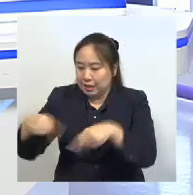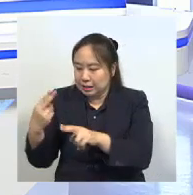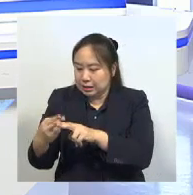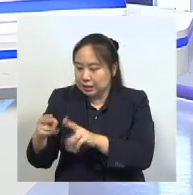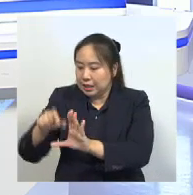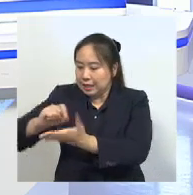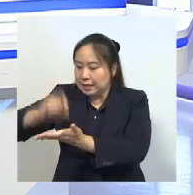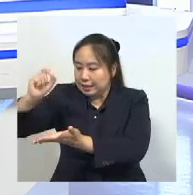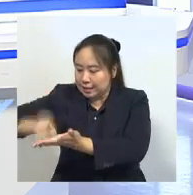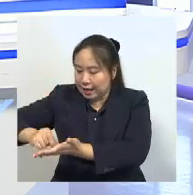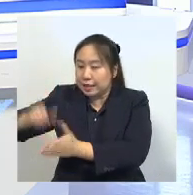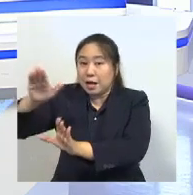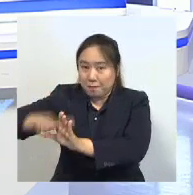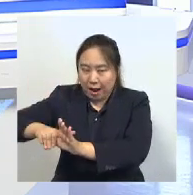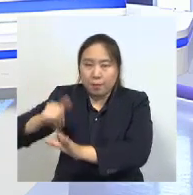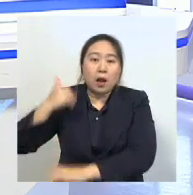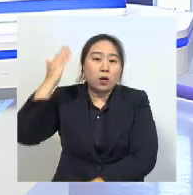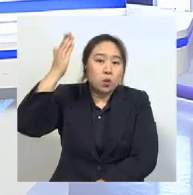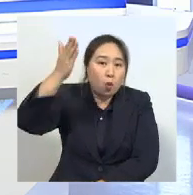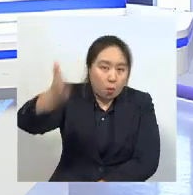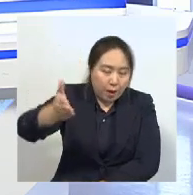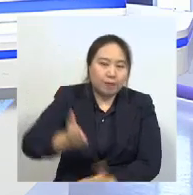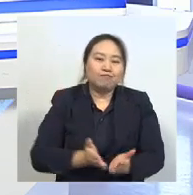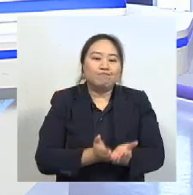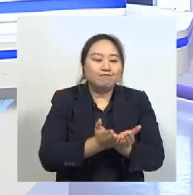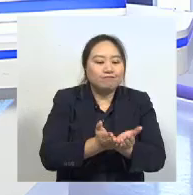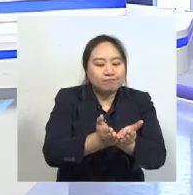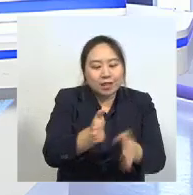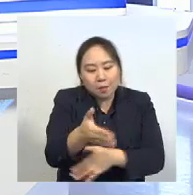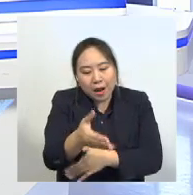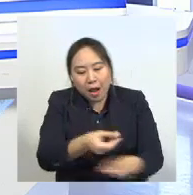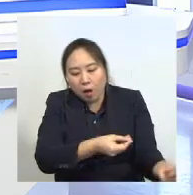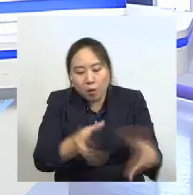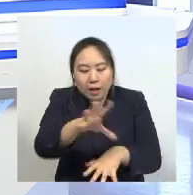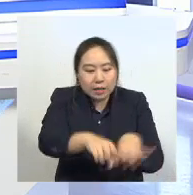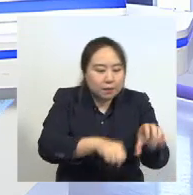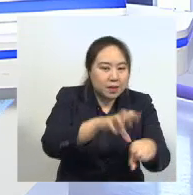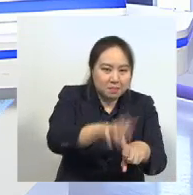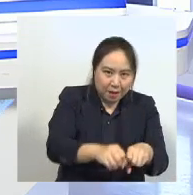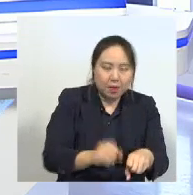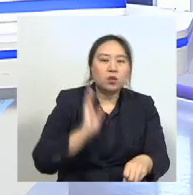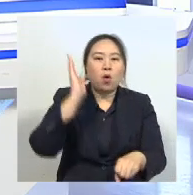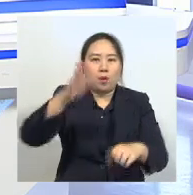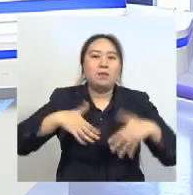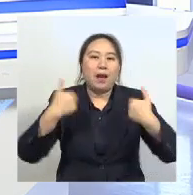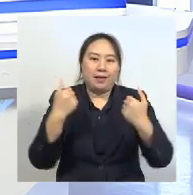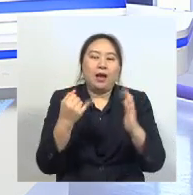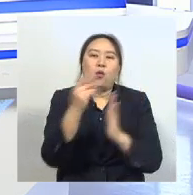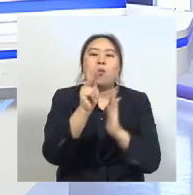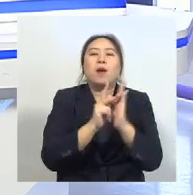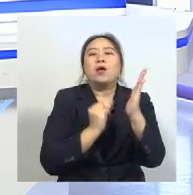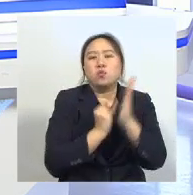จะให้การออกไปทำประมงจากนี้ไปเนี่ยมีความสบายใจมากยิ่งขึ้นได้มาตรฐานแล้วก็เป็นที่ยอมรับของนานาชาติม